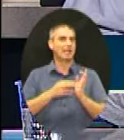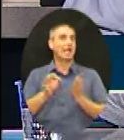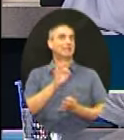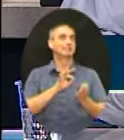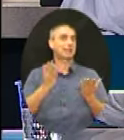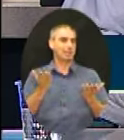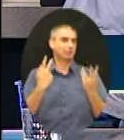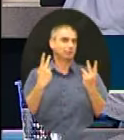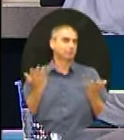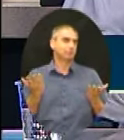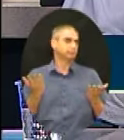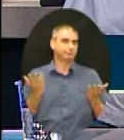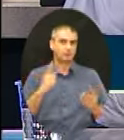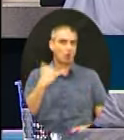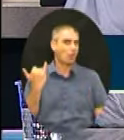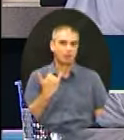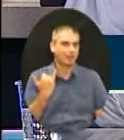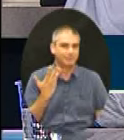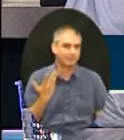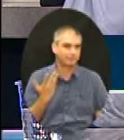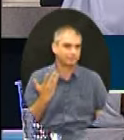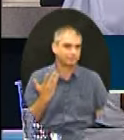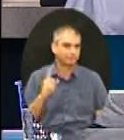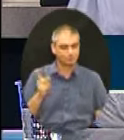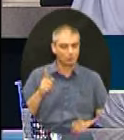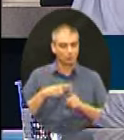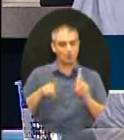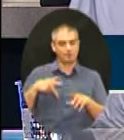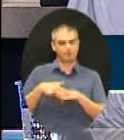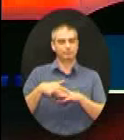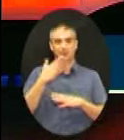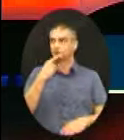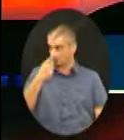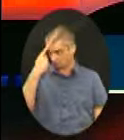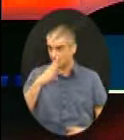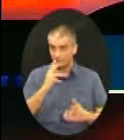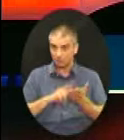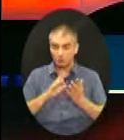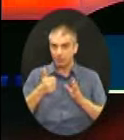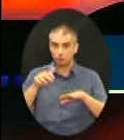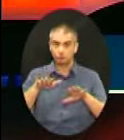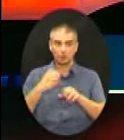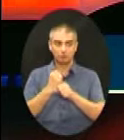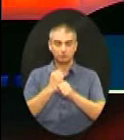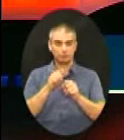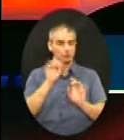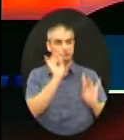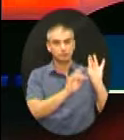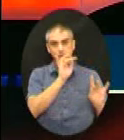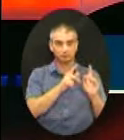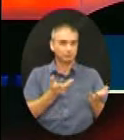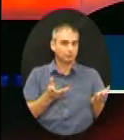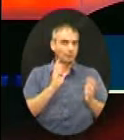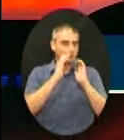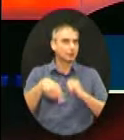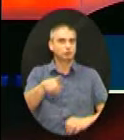אסטרטגי שלא תמיד הוא שהוא לרועץ דיח שזה נכון מה שעושה ראש ממשלת ישראל בגו הזה מול